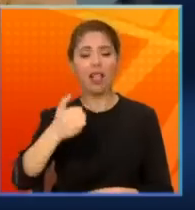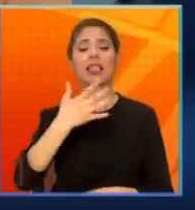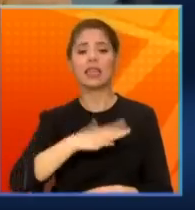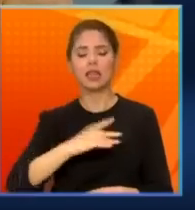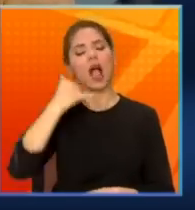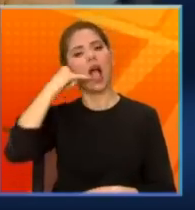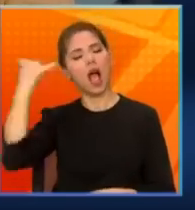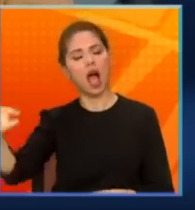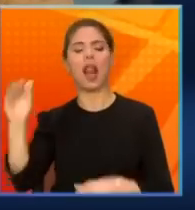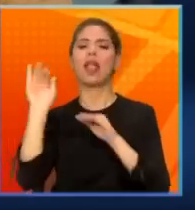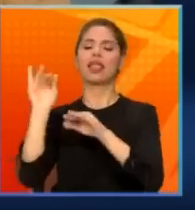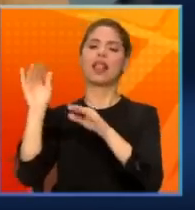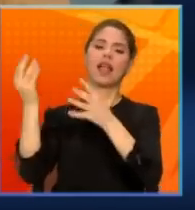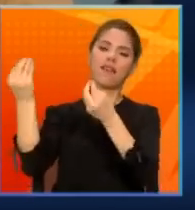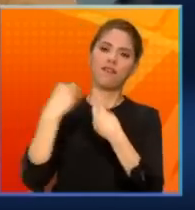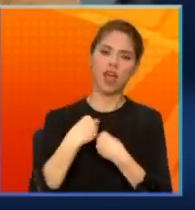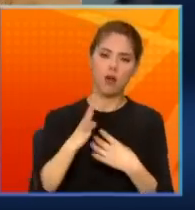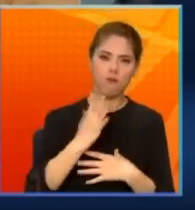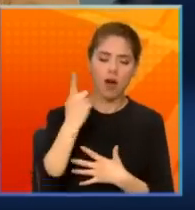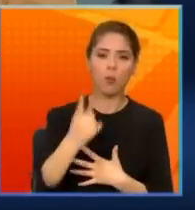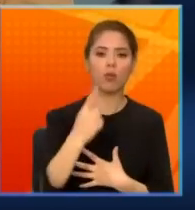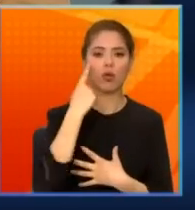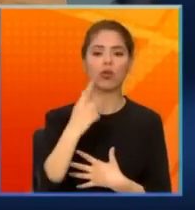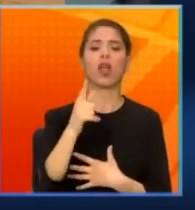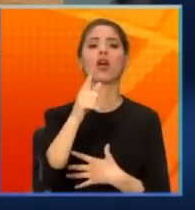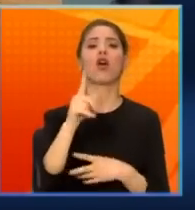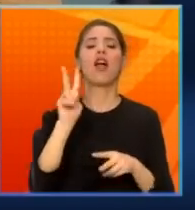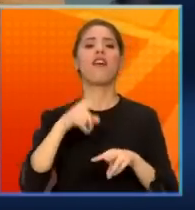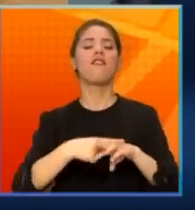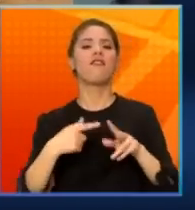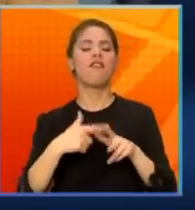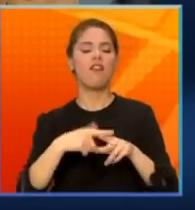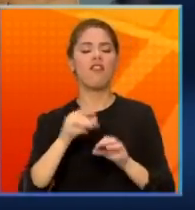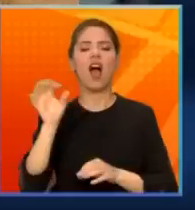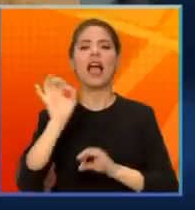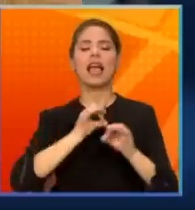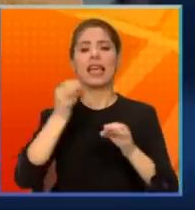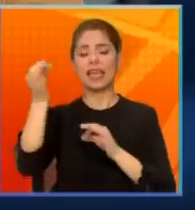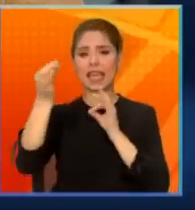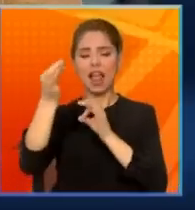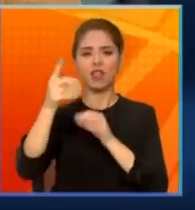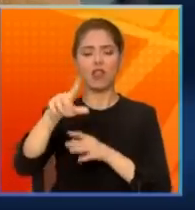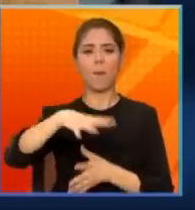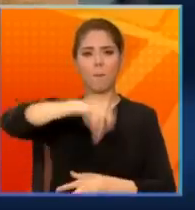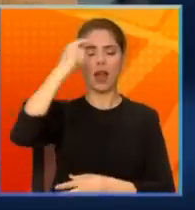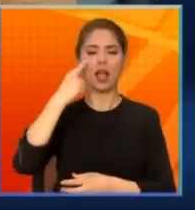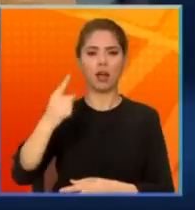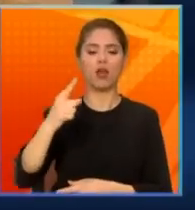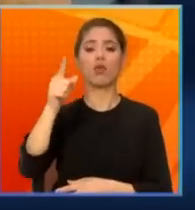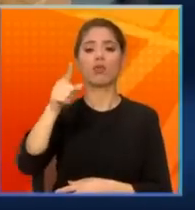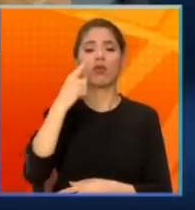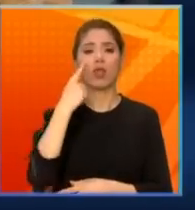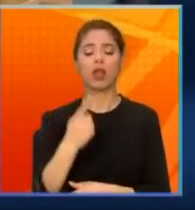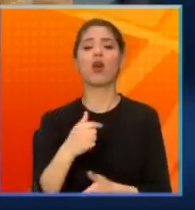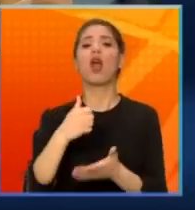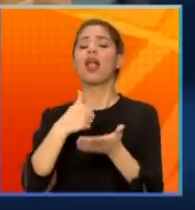ve valilikler, kaymakamlıklar tarafından oluşturulan vefa iletişim merkezleri tarafından takip edilerek uygun görülenler için